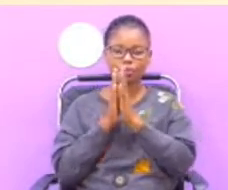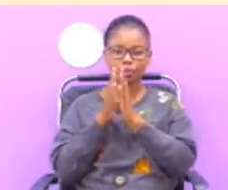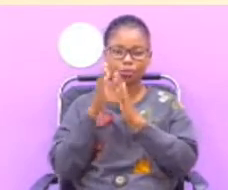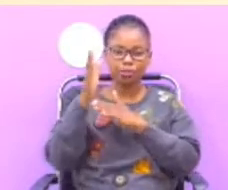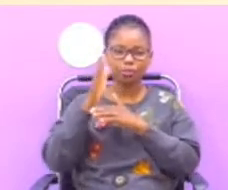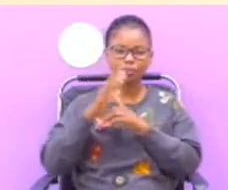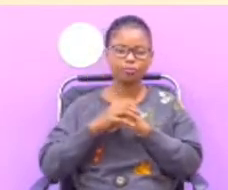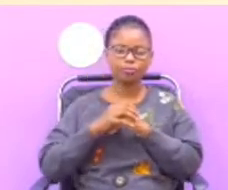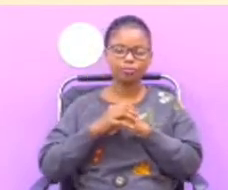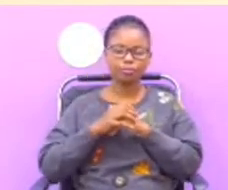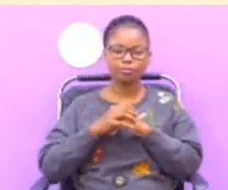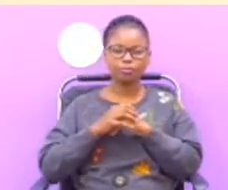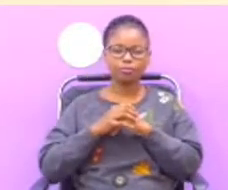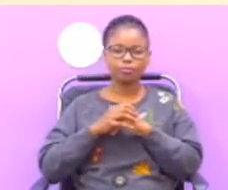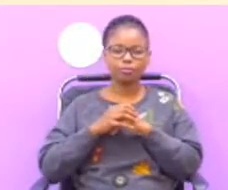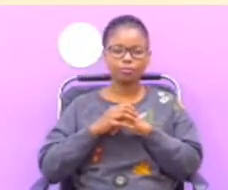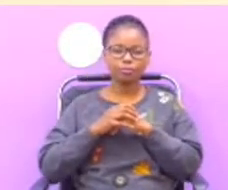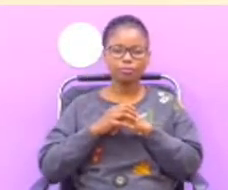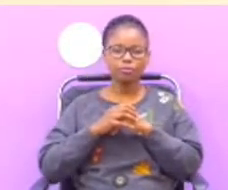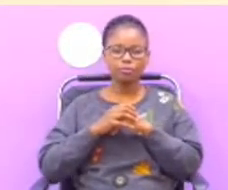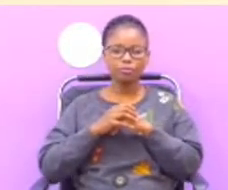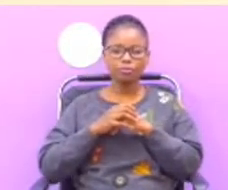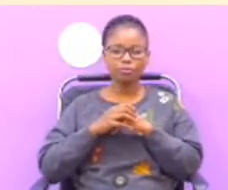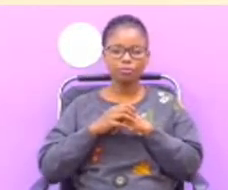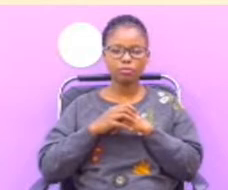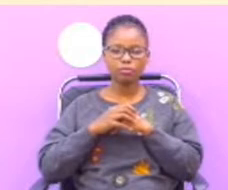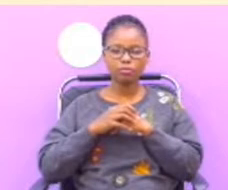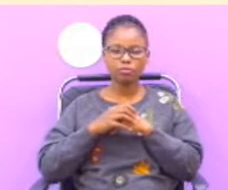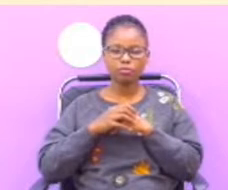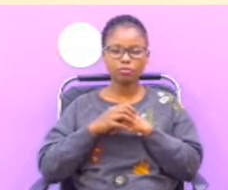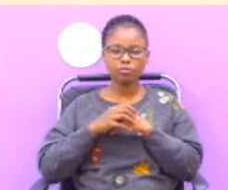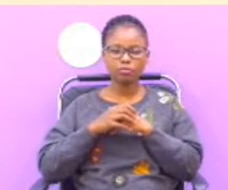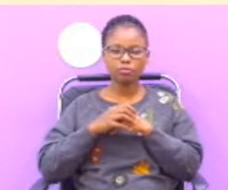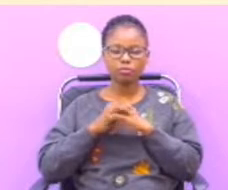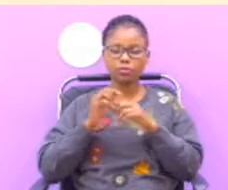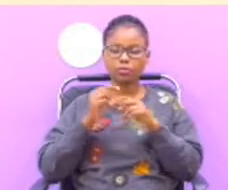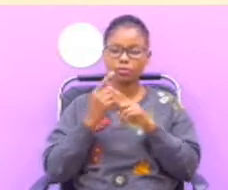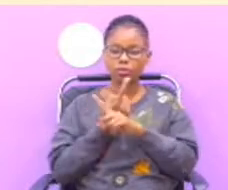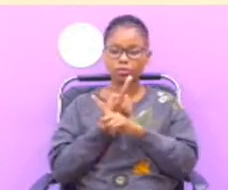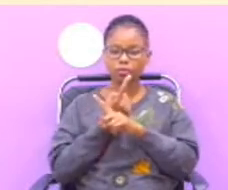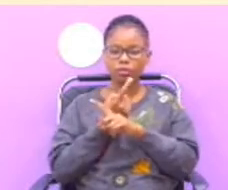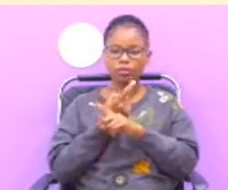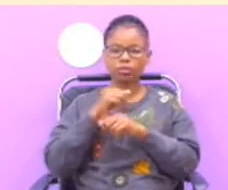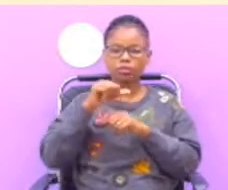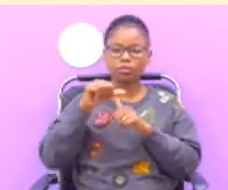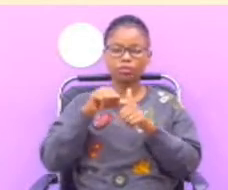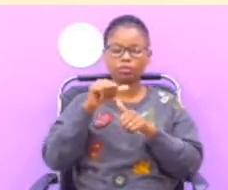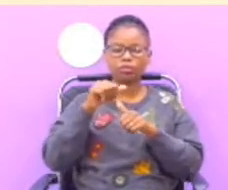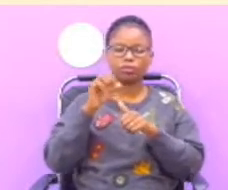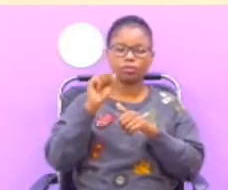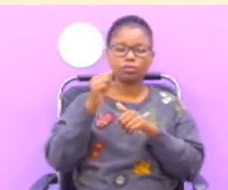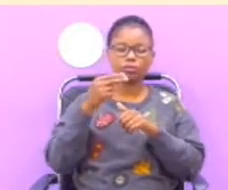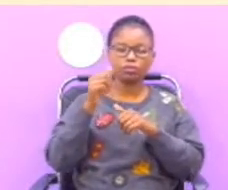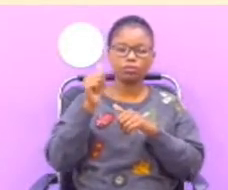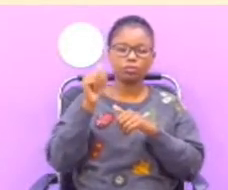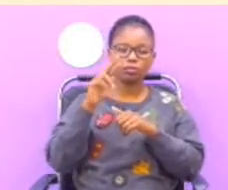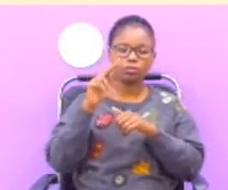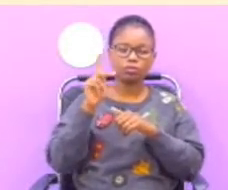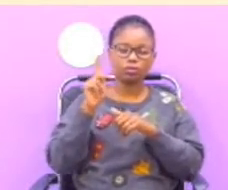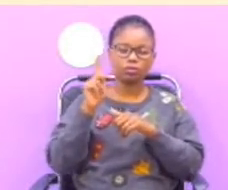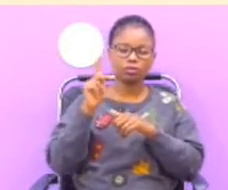sana ngai witu ni mwihokeku tofauti ya Shark na Whale na ciothe nyonaga tari thamaki